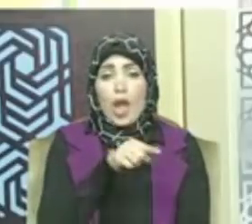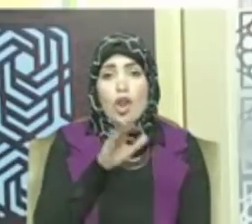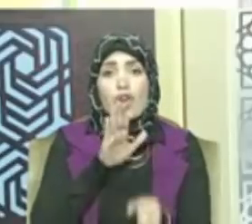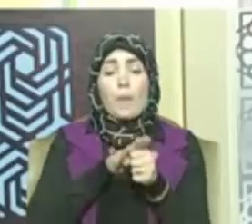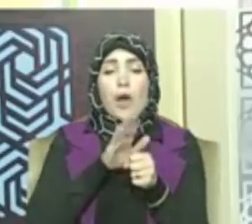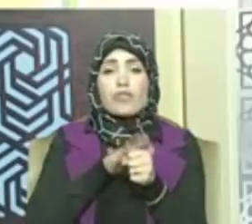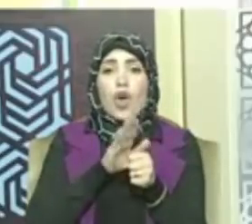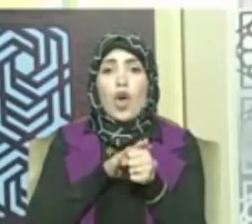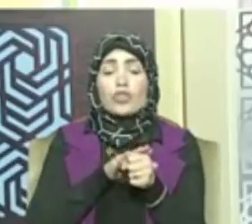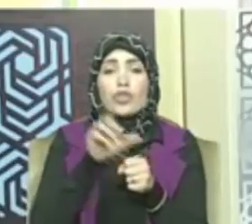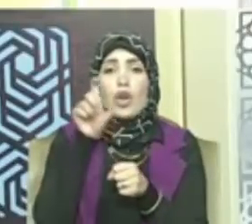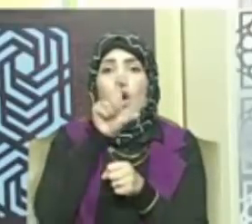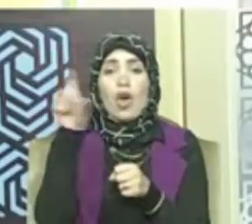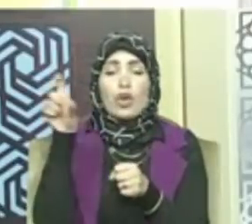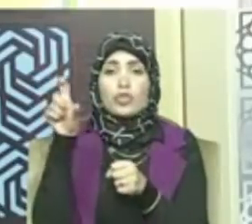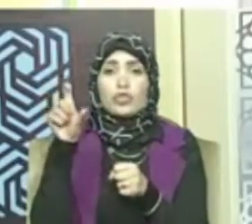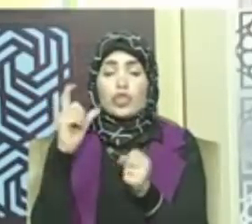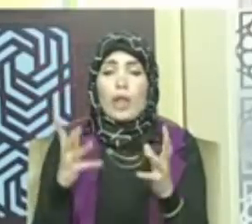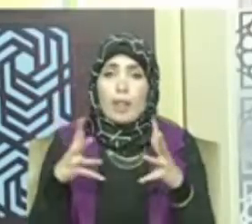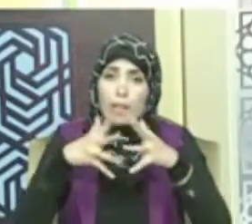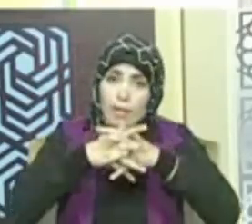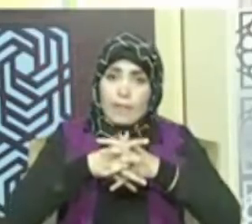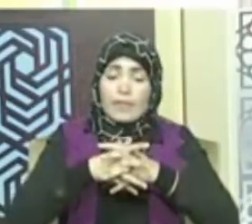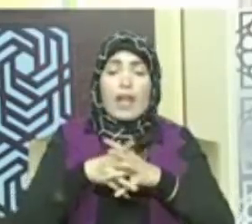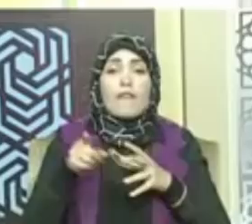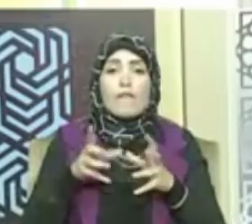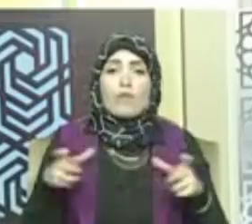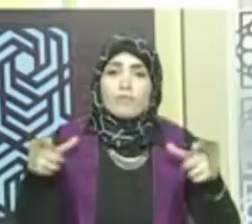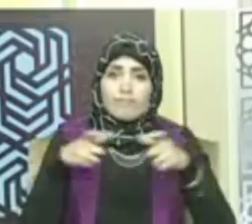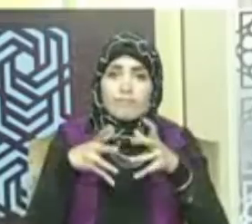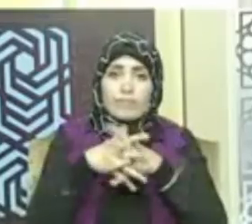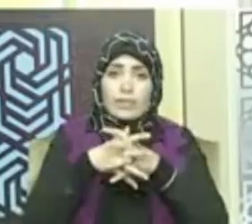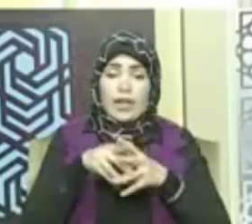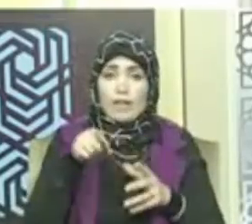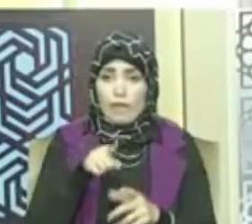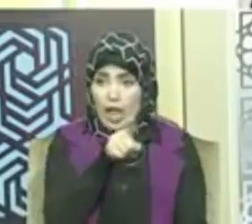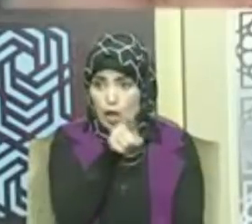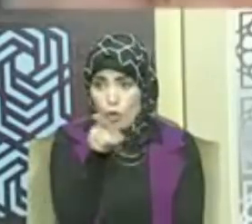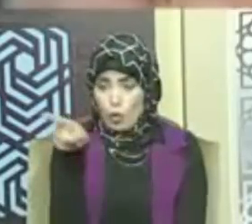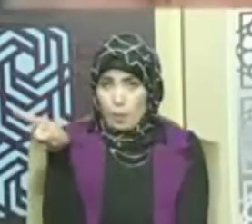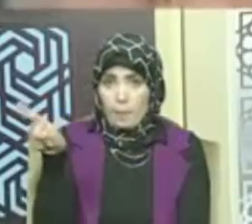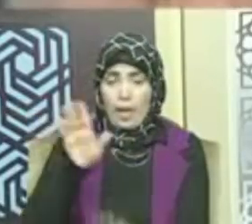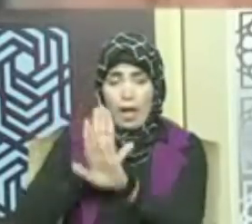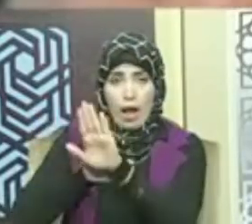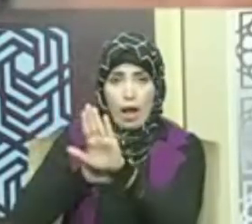رمضان شهر التكافل. ها أنتم هؤلاء تدعون،